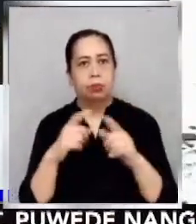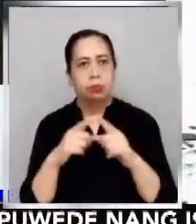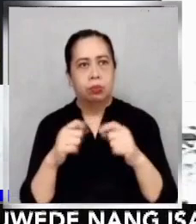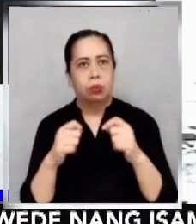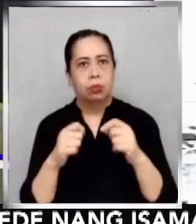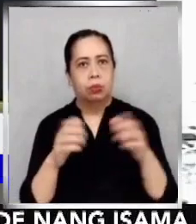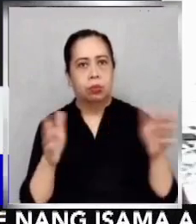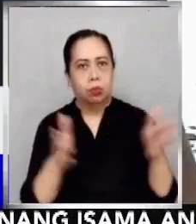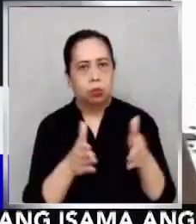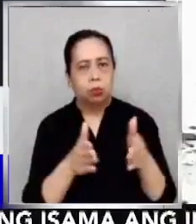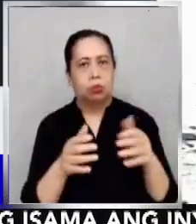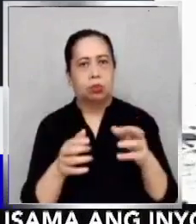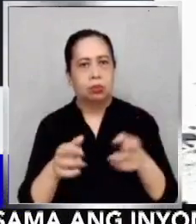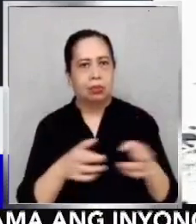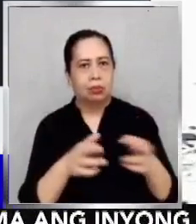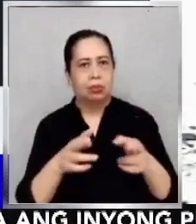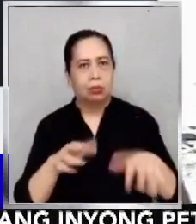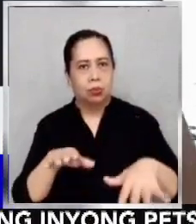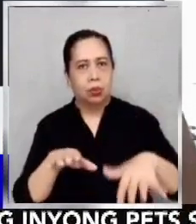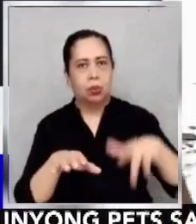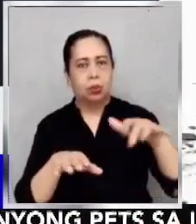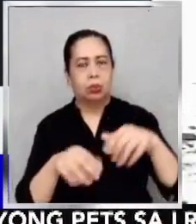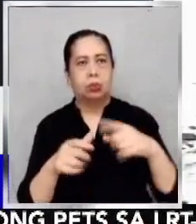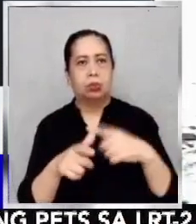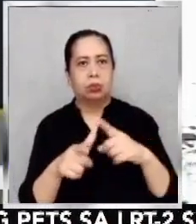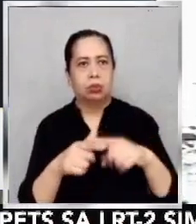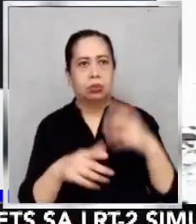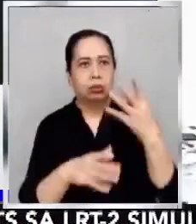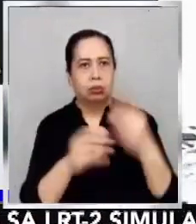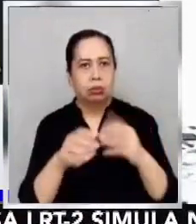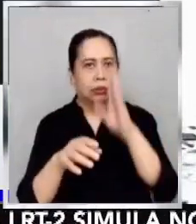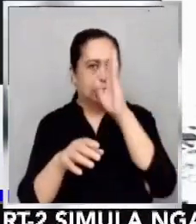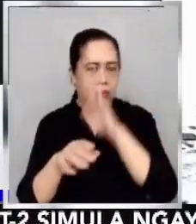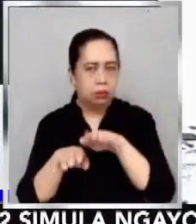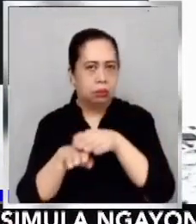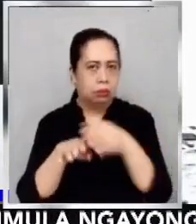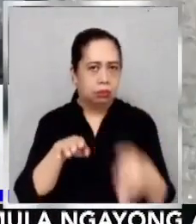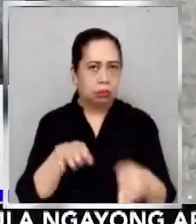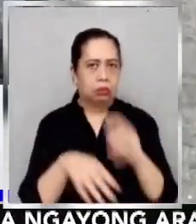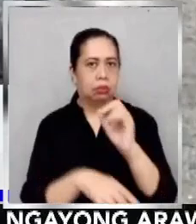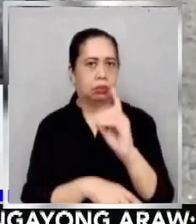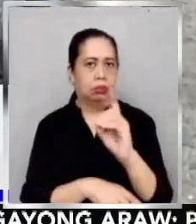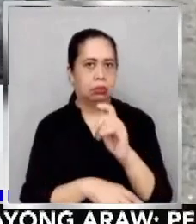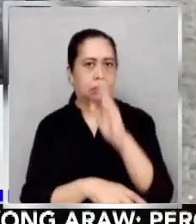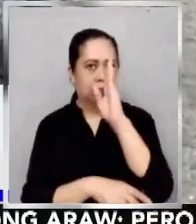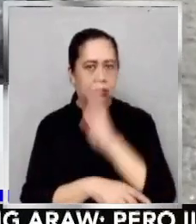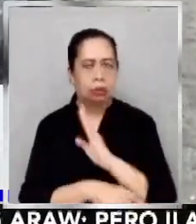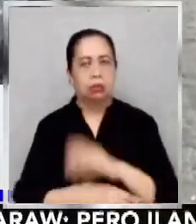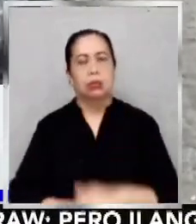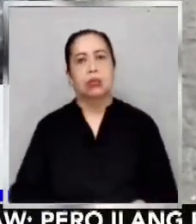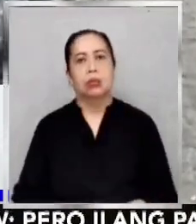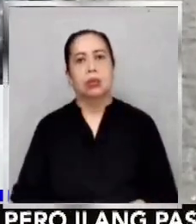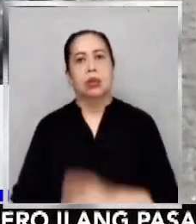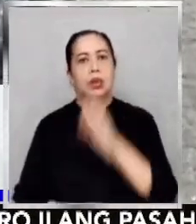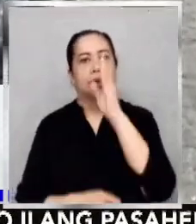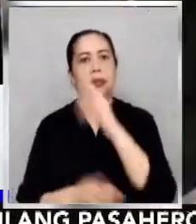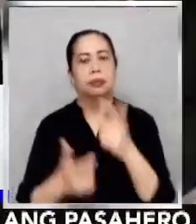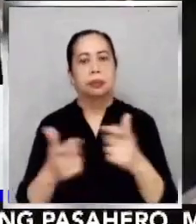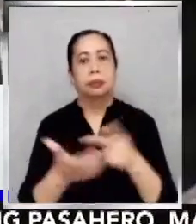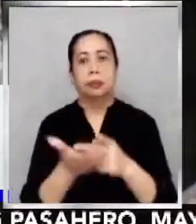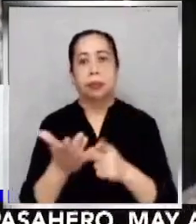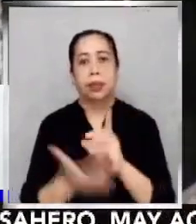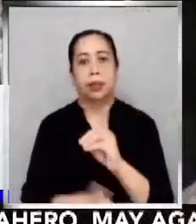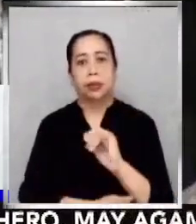ho na wala na ng laman, bumigay ho yung recrap. Nabiyak ang malaking bahagi ng dike